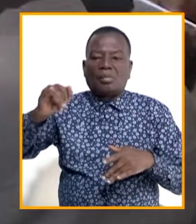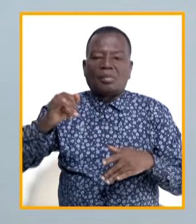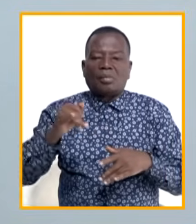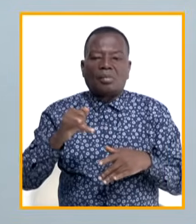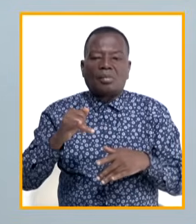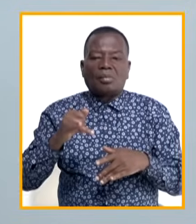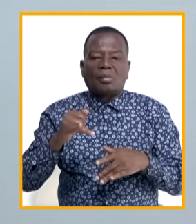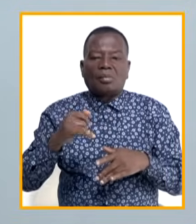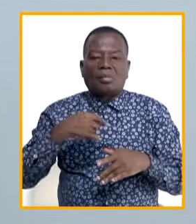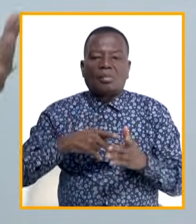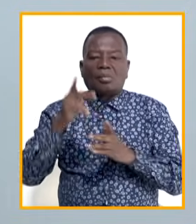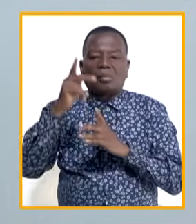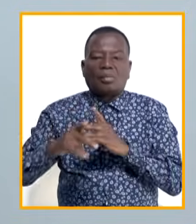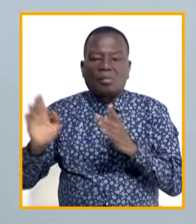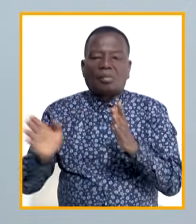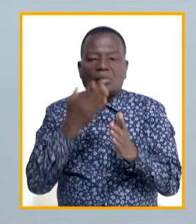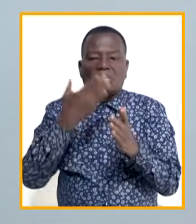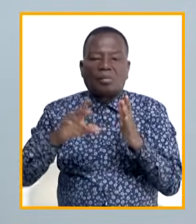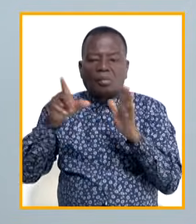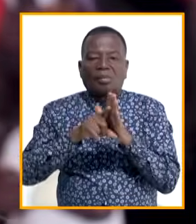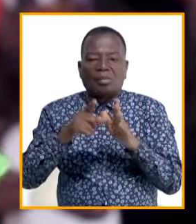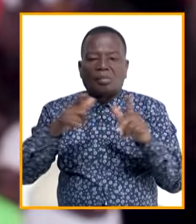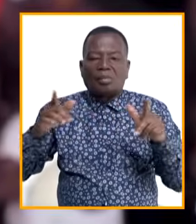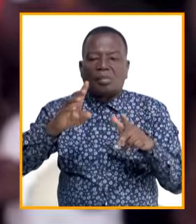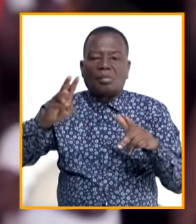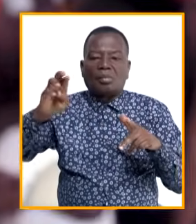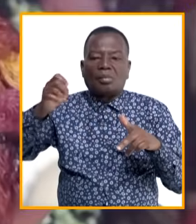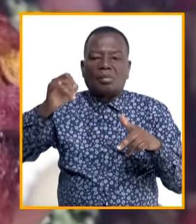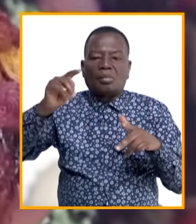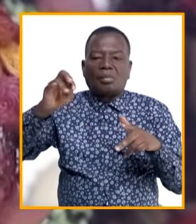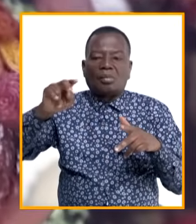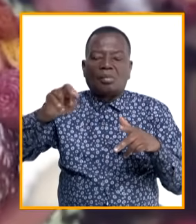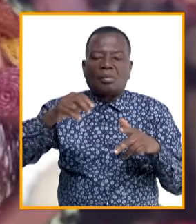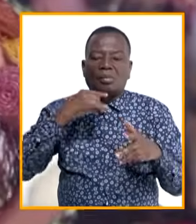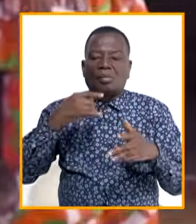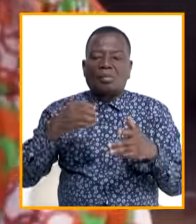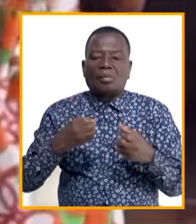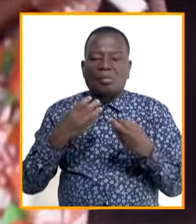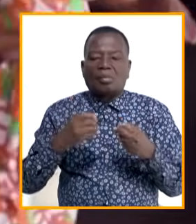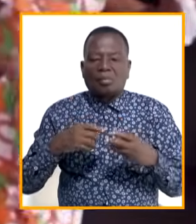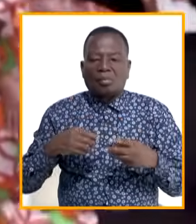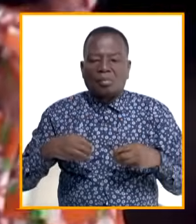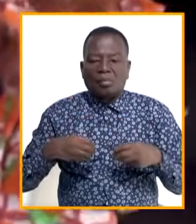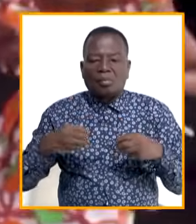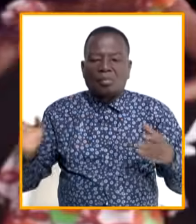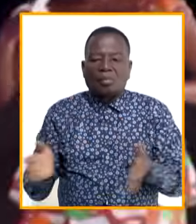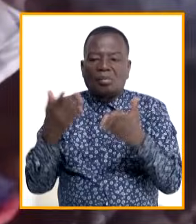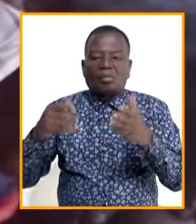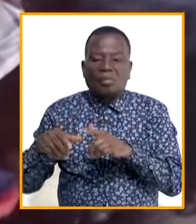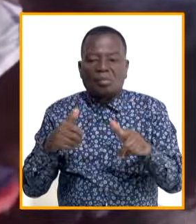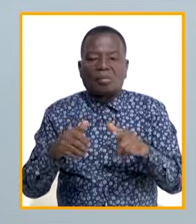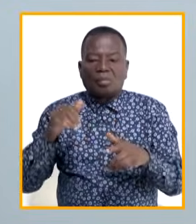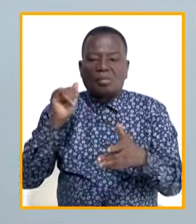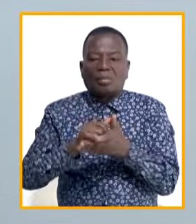confier. Le projet musical Grand Bérébi, ce qui m'a beaucoup poussé à le faire, c'est non seulement mon